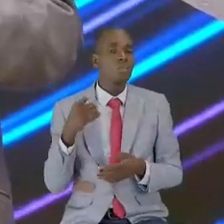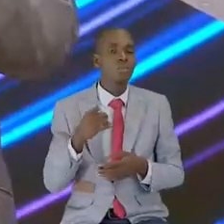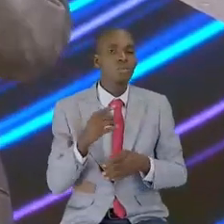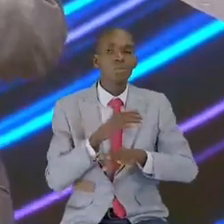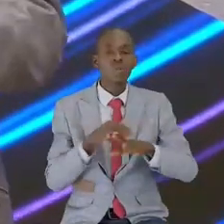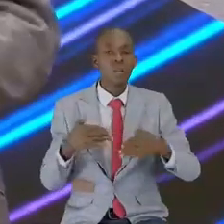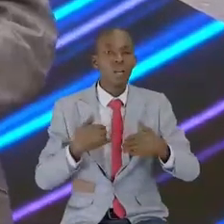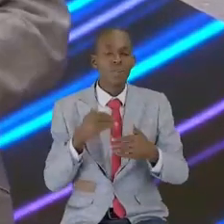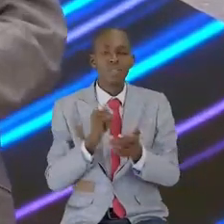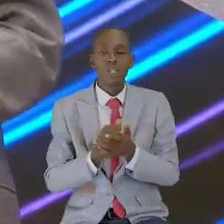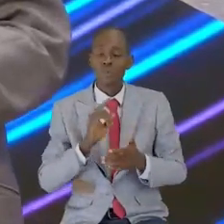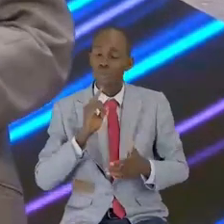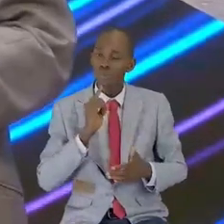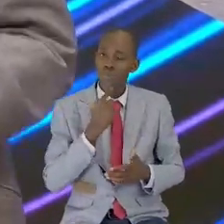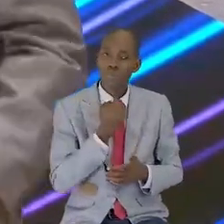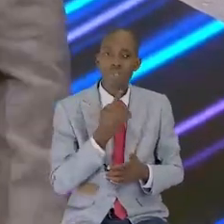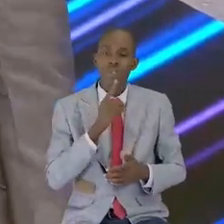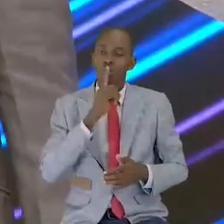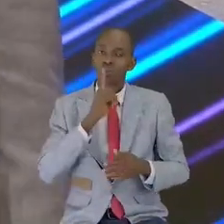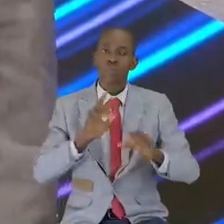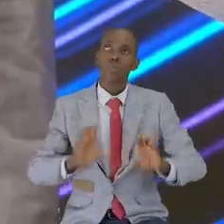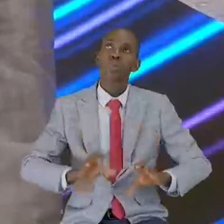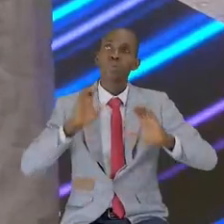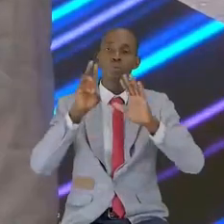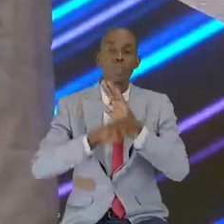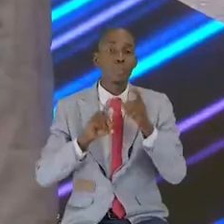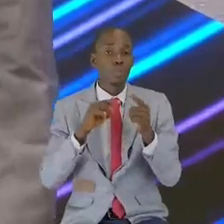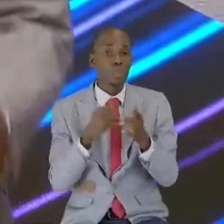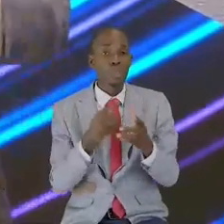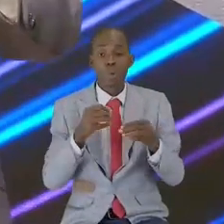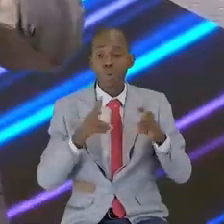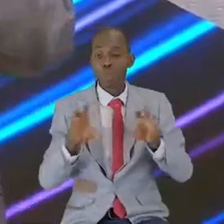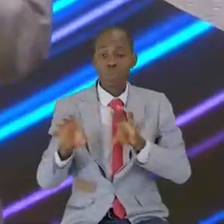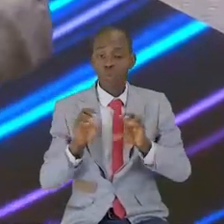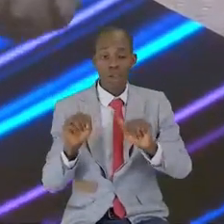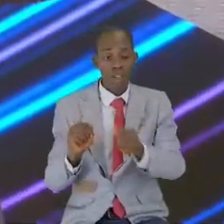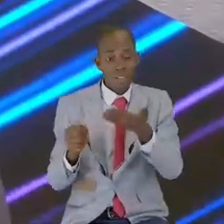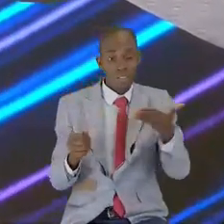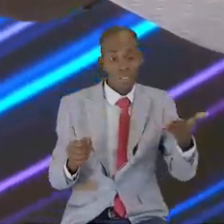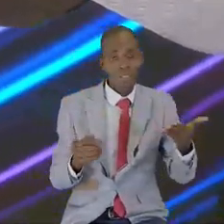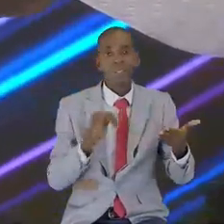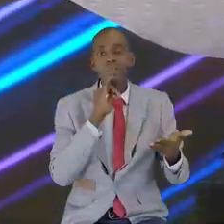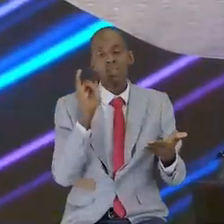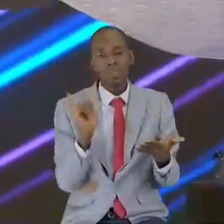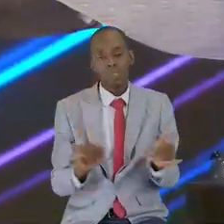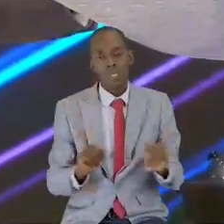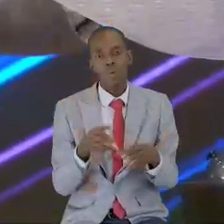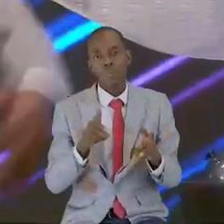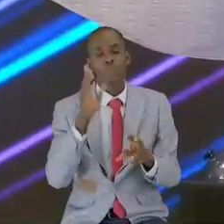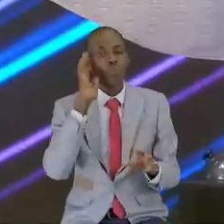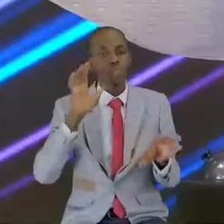et le vrai engagement n'est pas dedans, tel que tu fais toutes choses, c'est de cette manière que tu feras